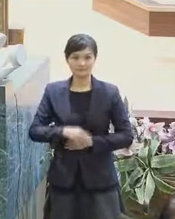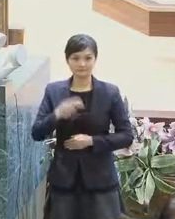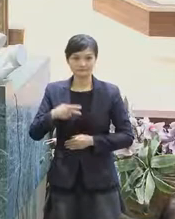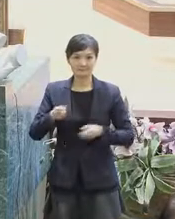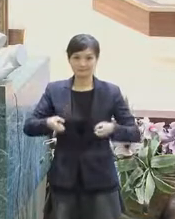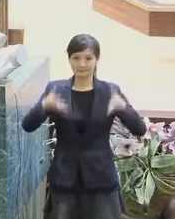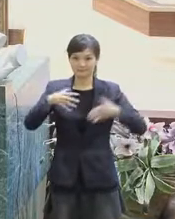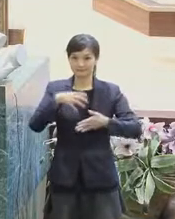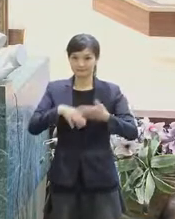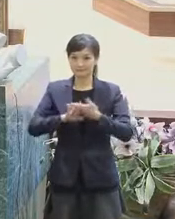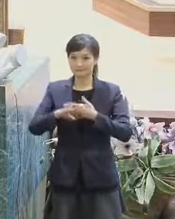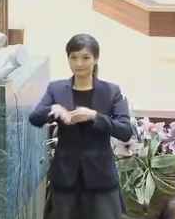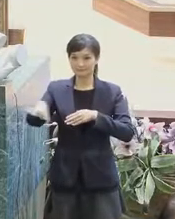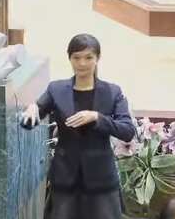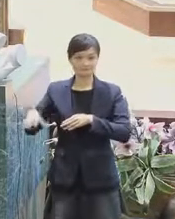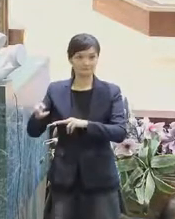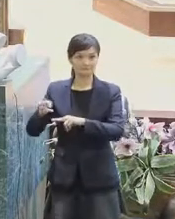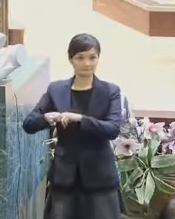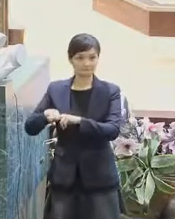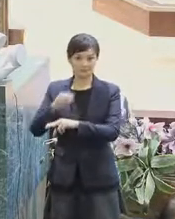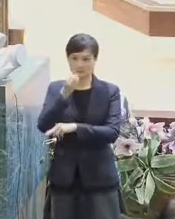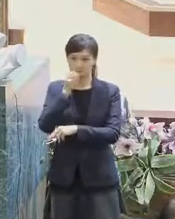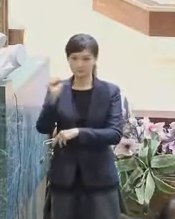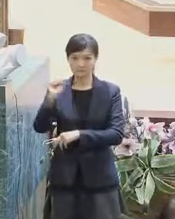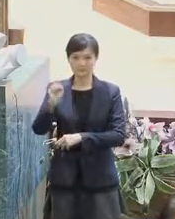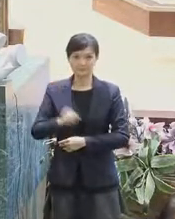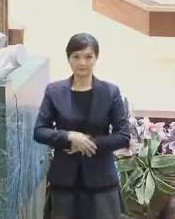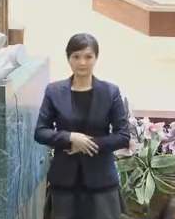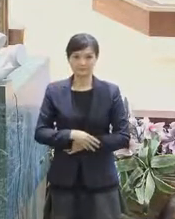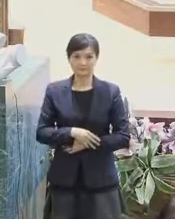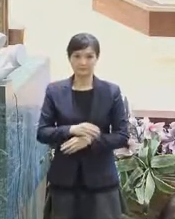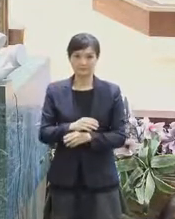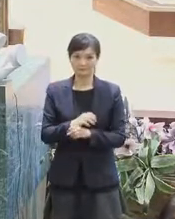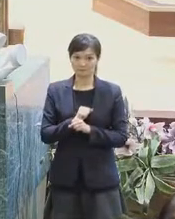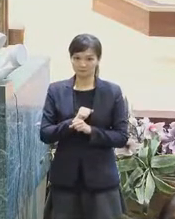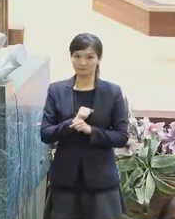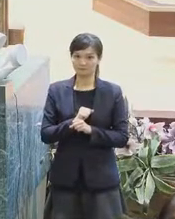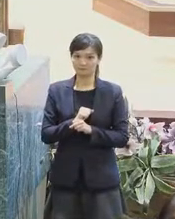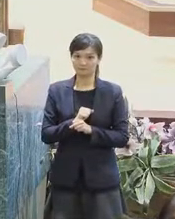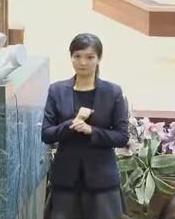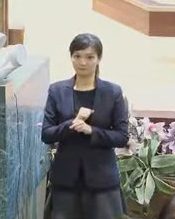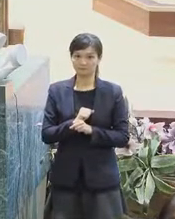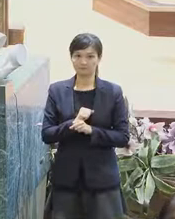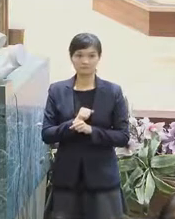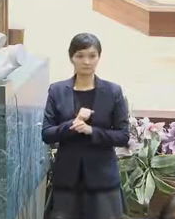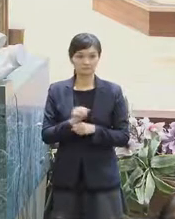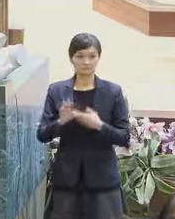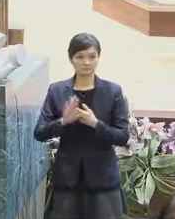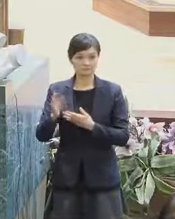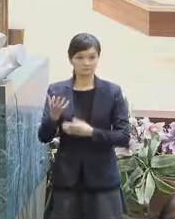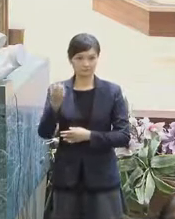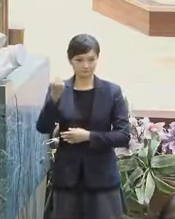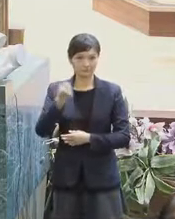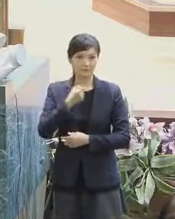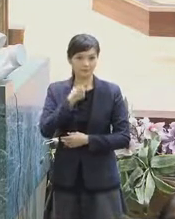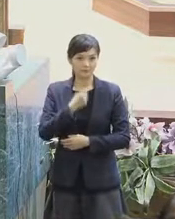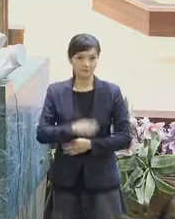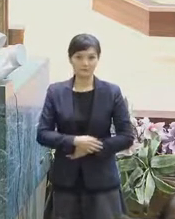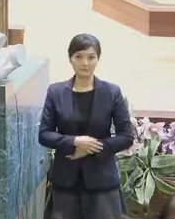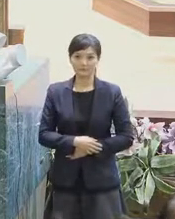楼里面的其他场地是不开放的，所以请大家要注意大会的其他人的权益。